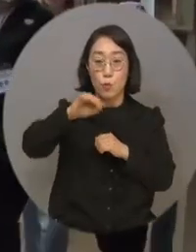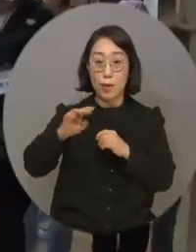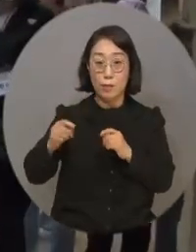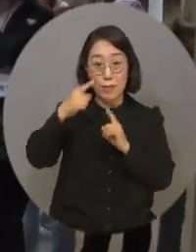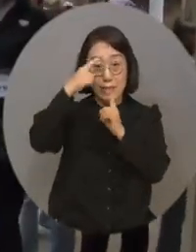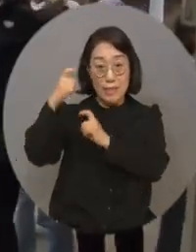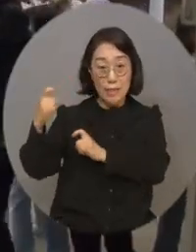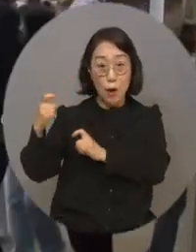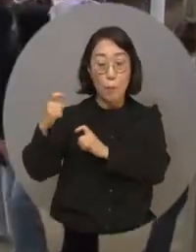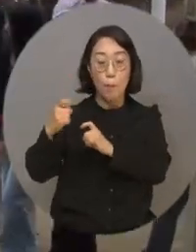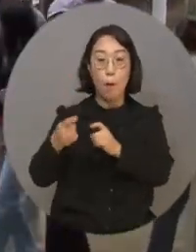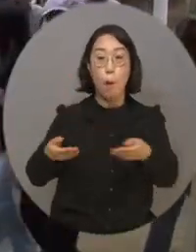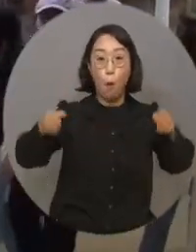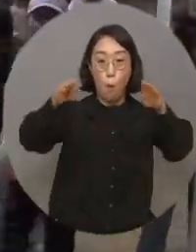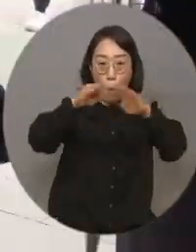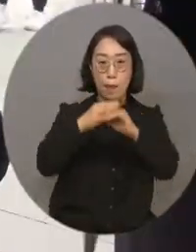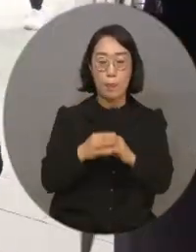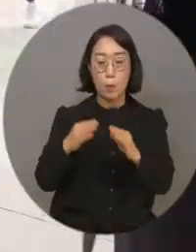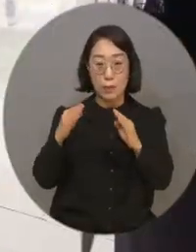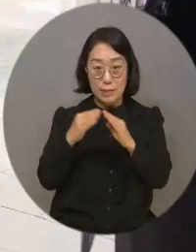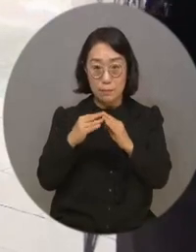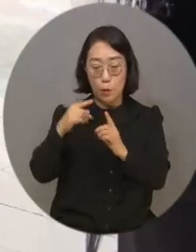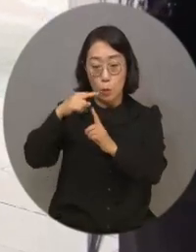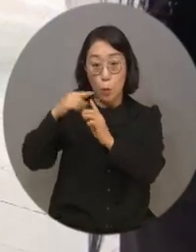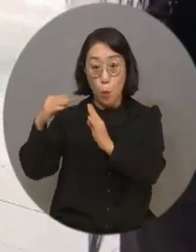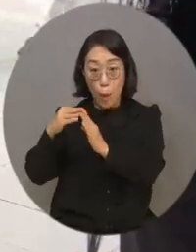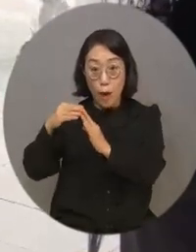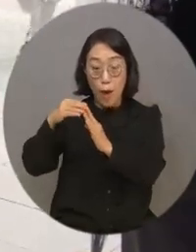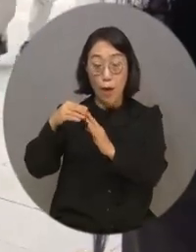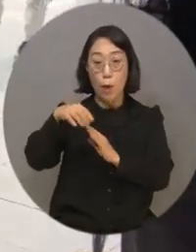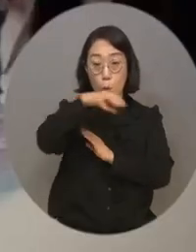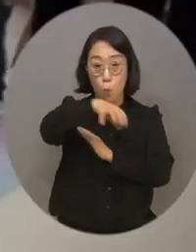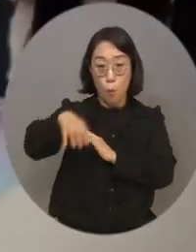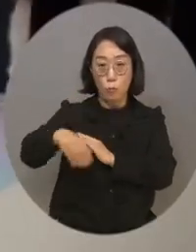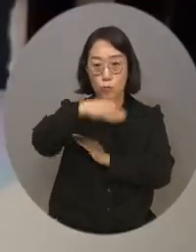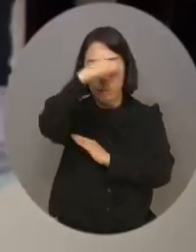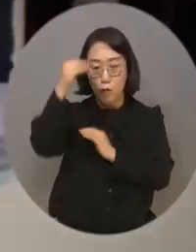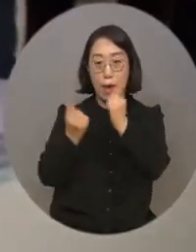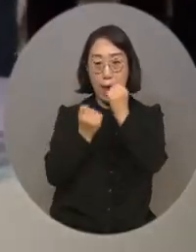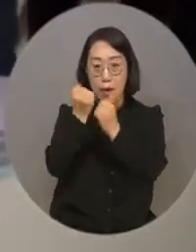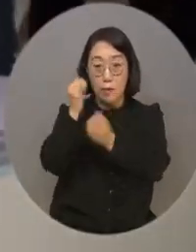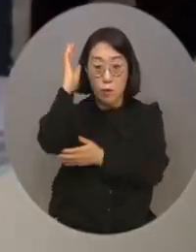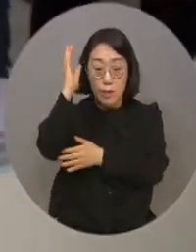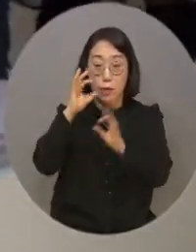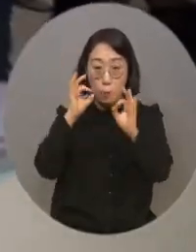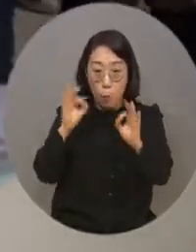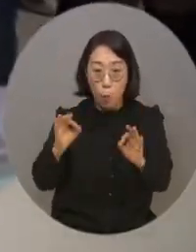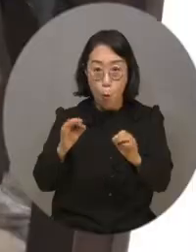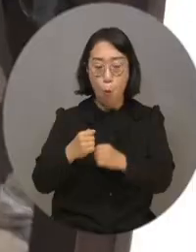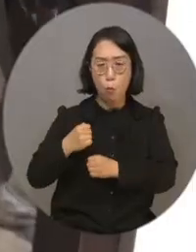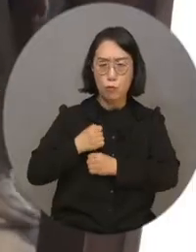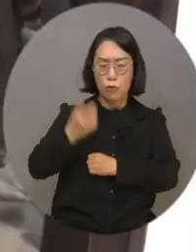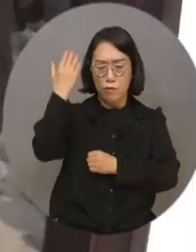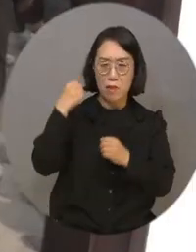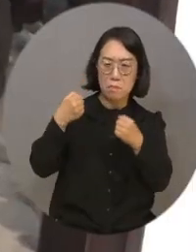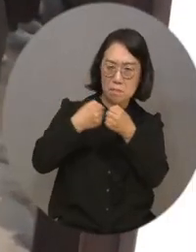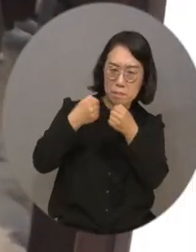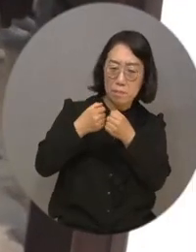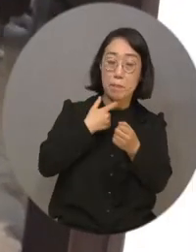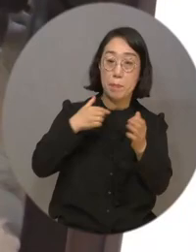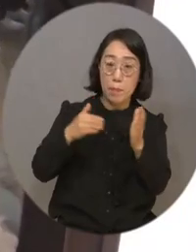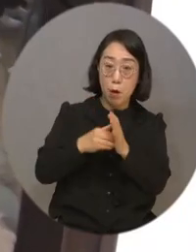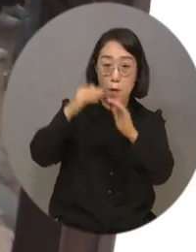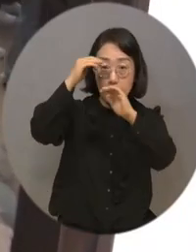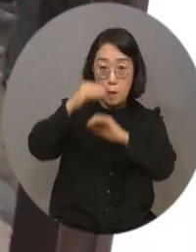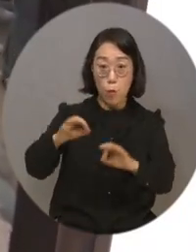기념관, 유관순 열사 생가와 교회를 둘러보고 기념관 해설사를 통해 듣는 독립군의 활약을 상상하며 104년 전에